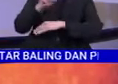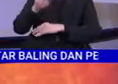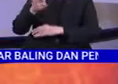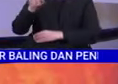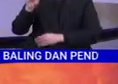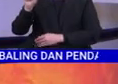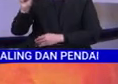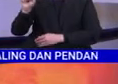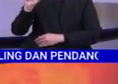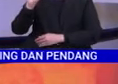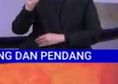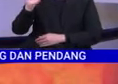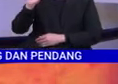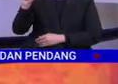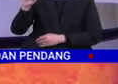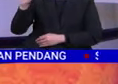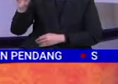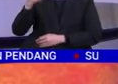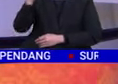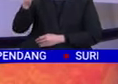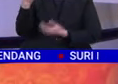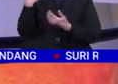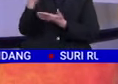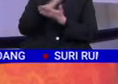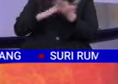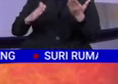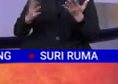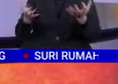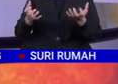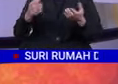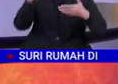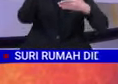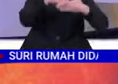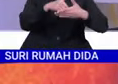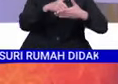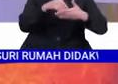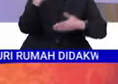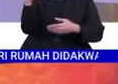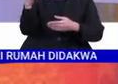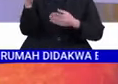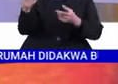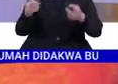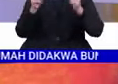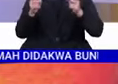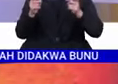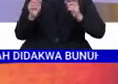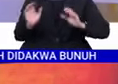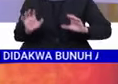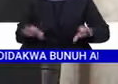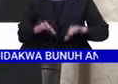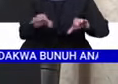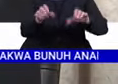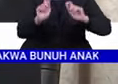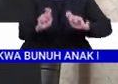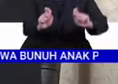mana ia Abdul Aziz bohong gesaan segelintir pihak yang mau pilihanraya umum kelimabelas Segera dilaksanakan